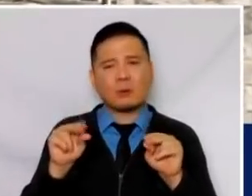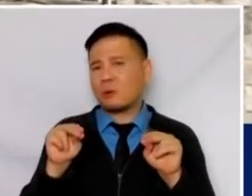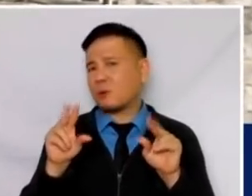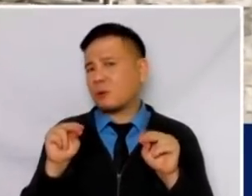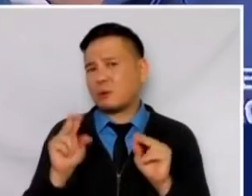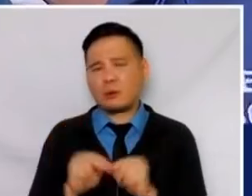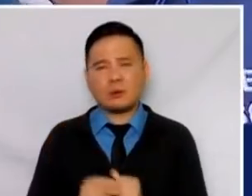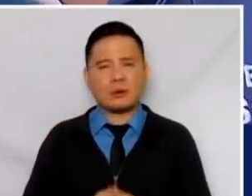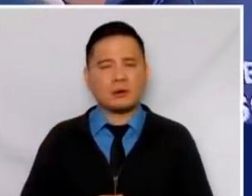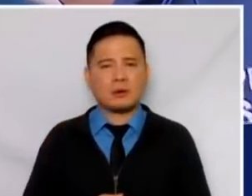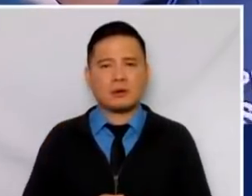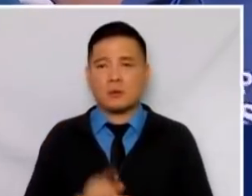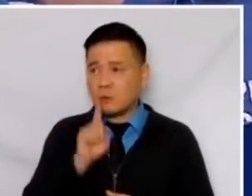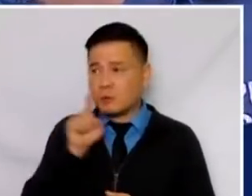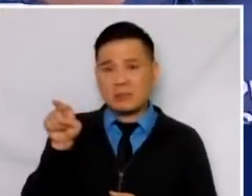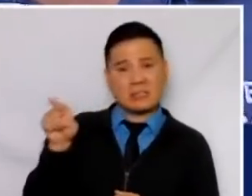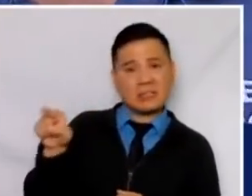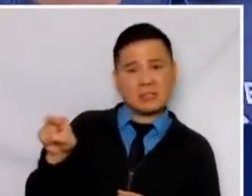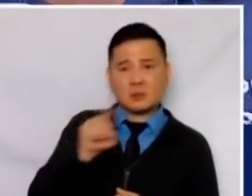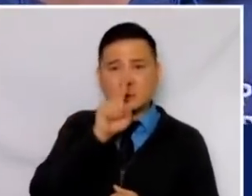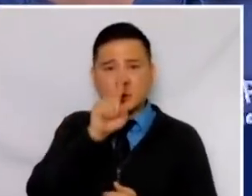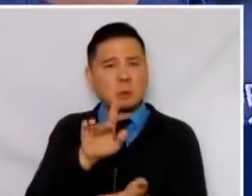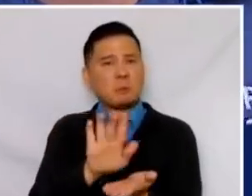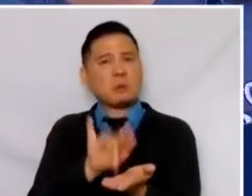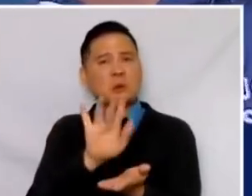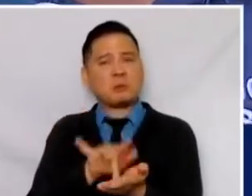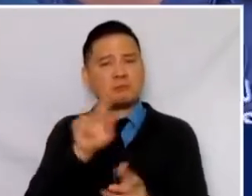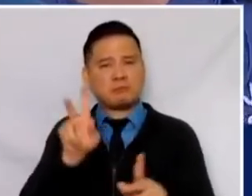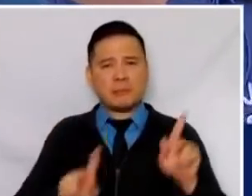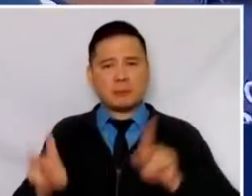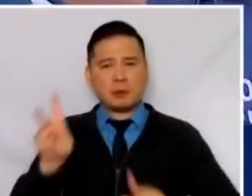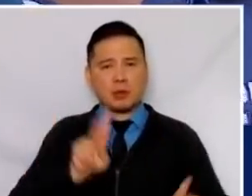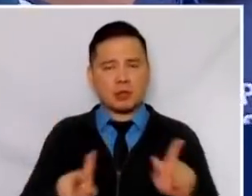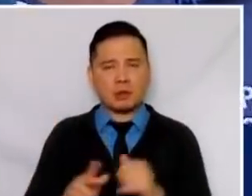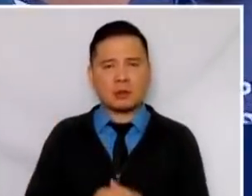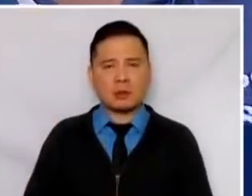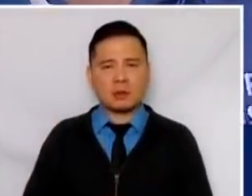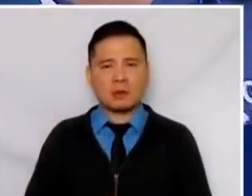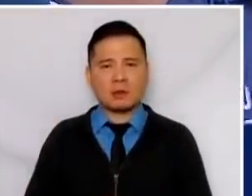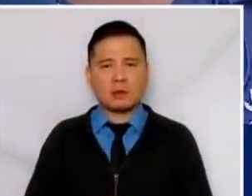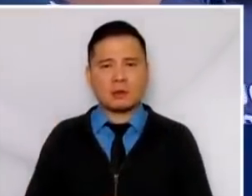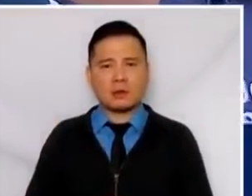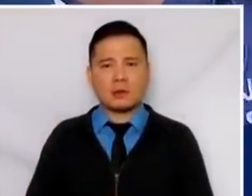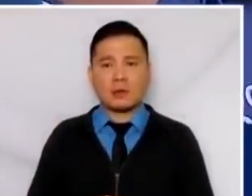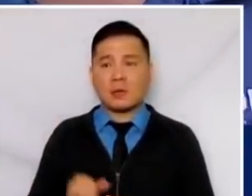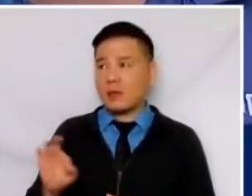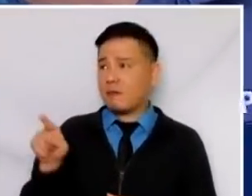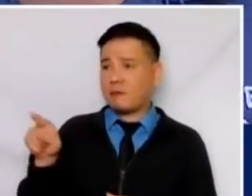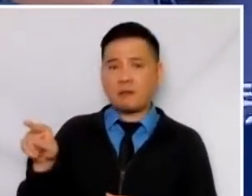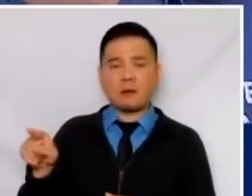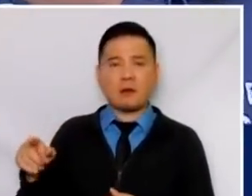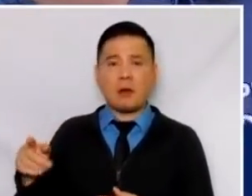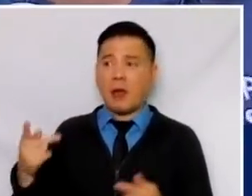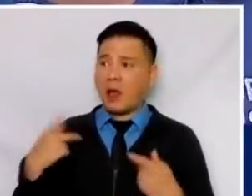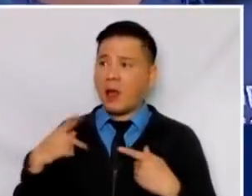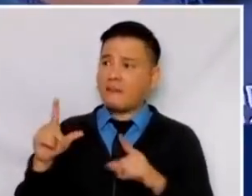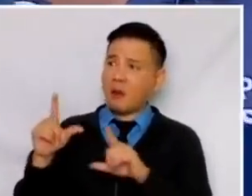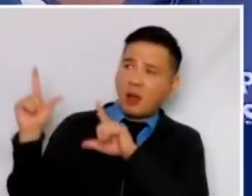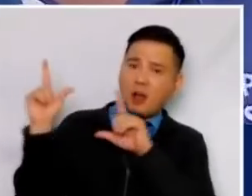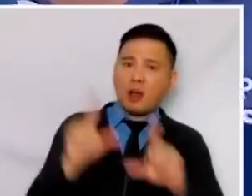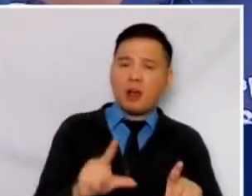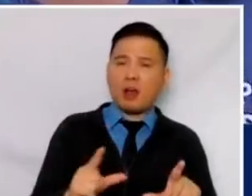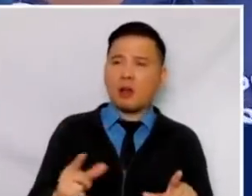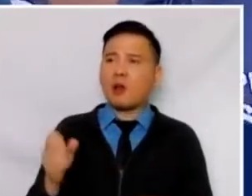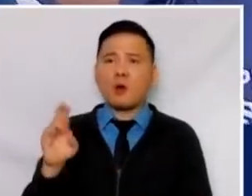kanyang mamamayan. Kung sila ay may mga akusasyon o merong mga